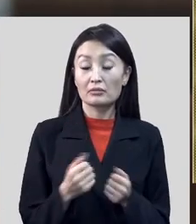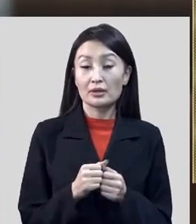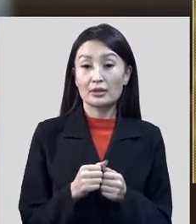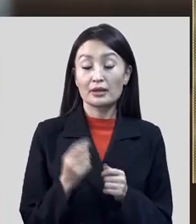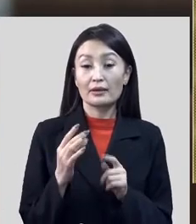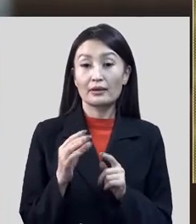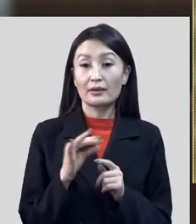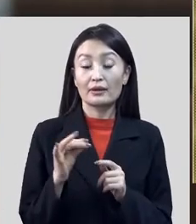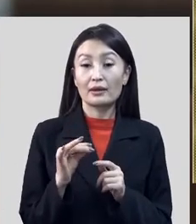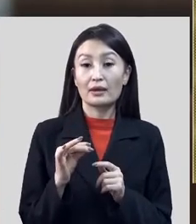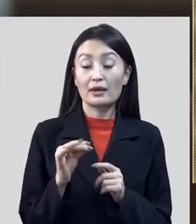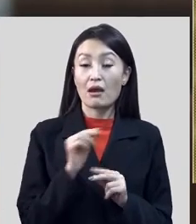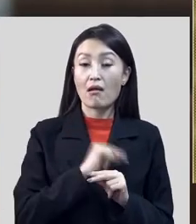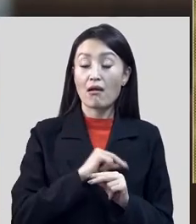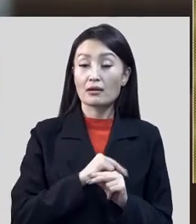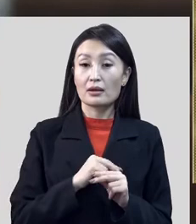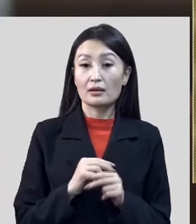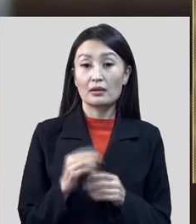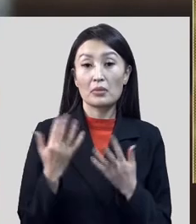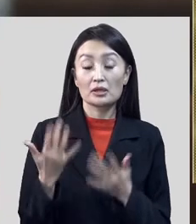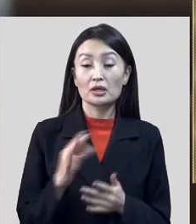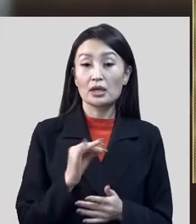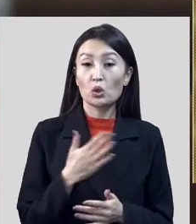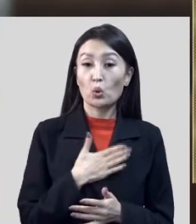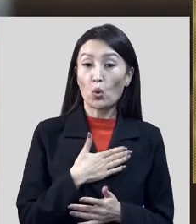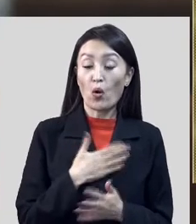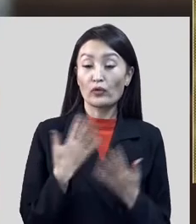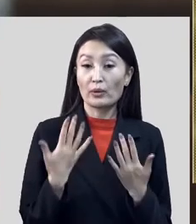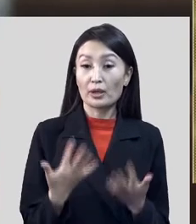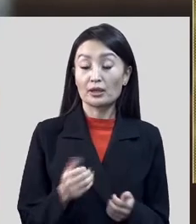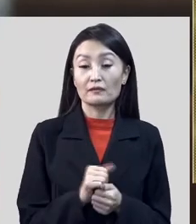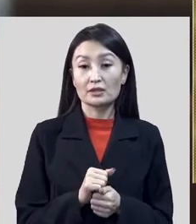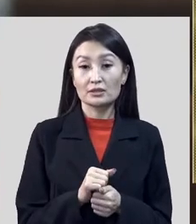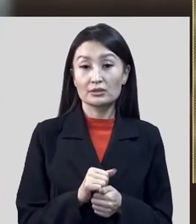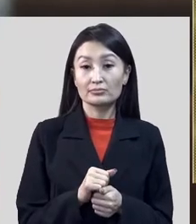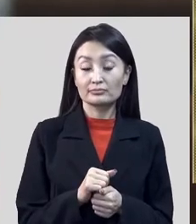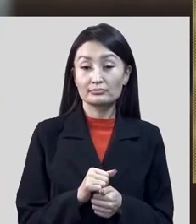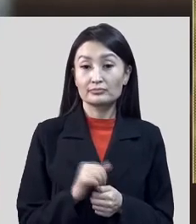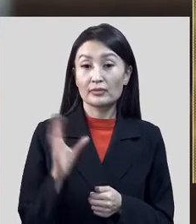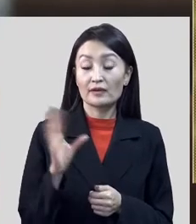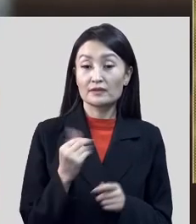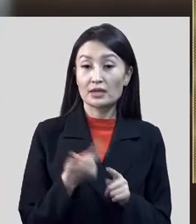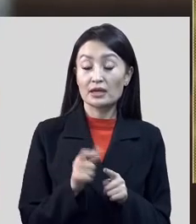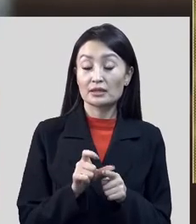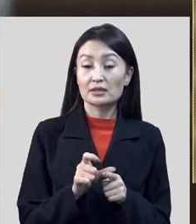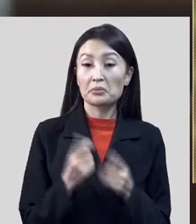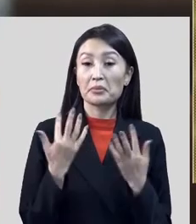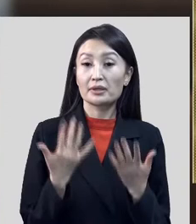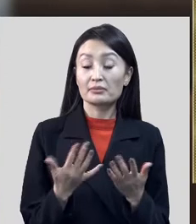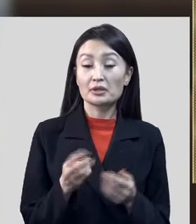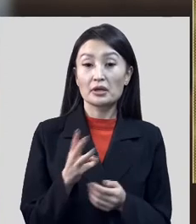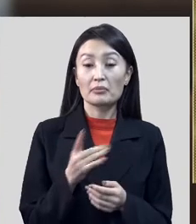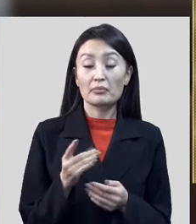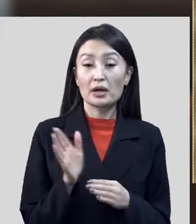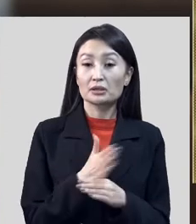в карьере а также духовные потребности все эти потребности мы